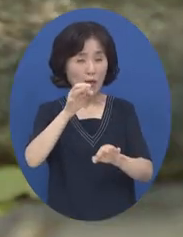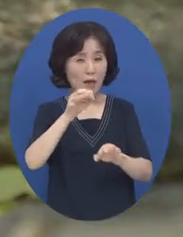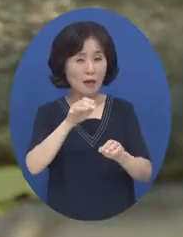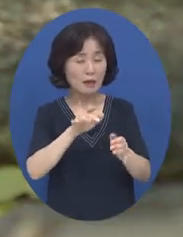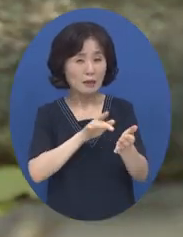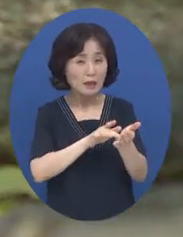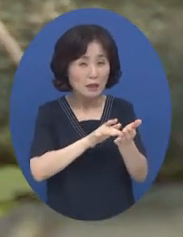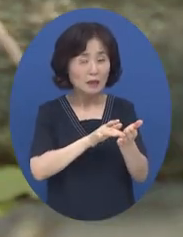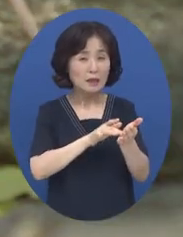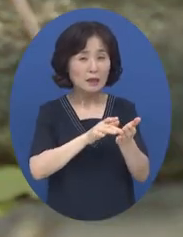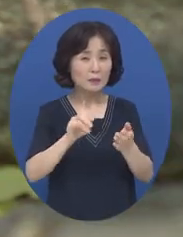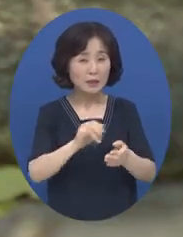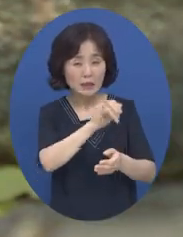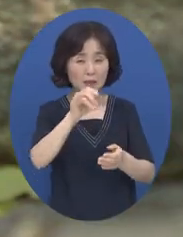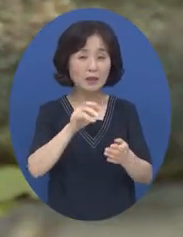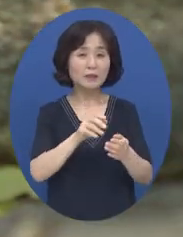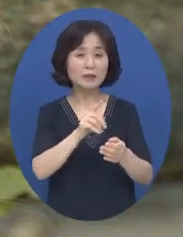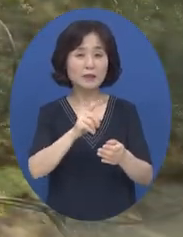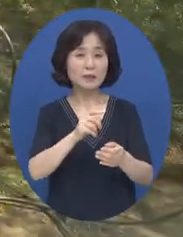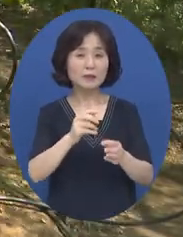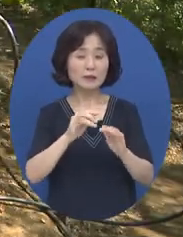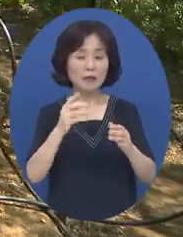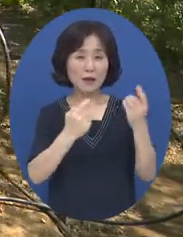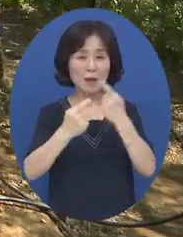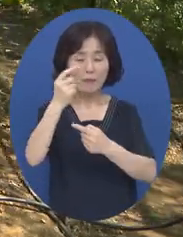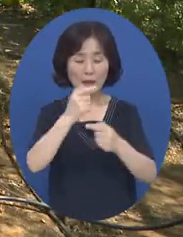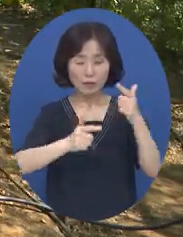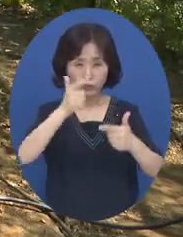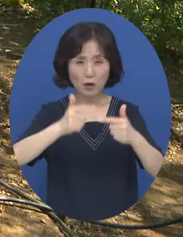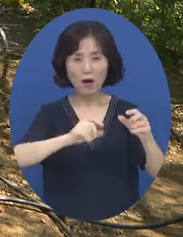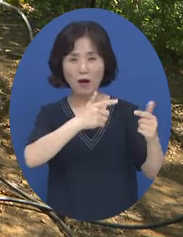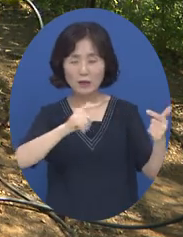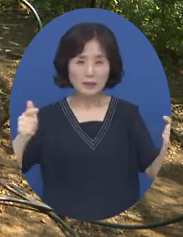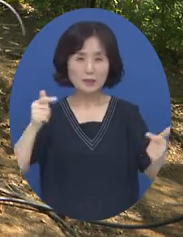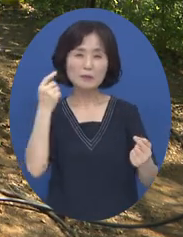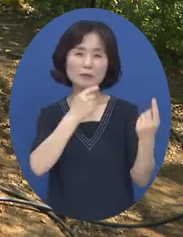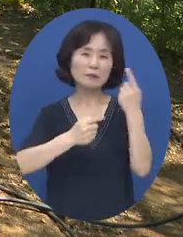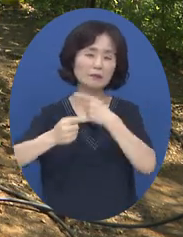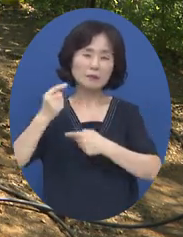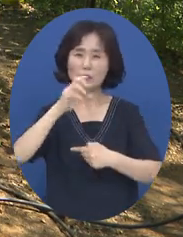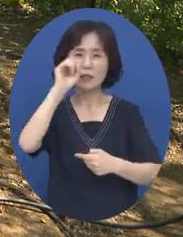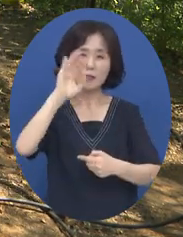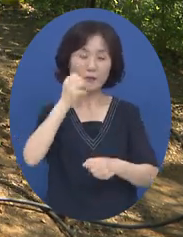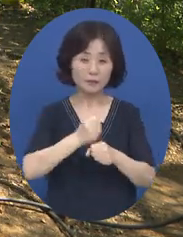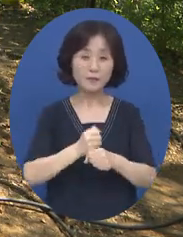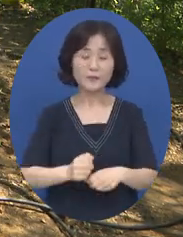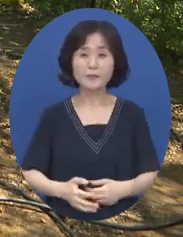산림 미관을 해치는 경우가 많습니다. 경기 CCTV 최창순입니다.